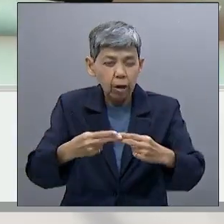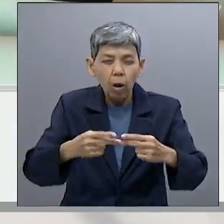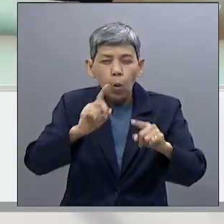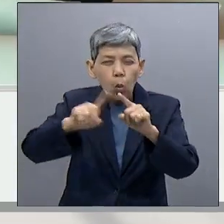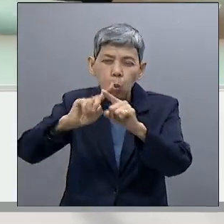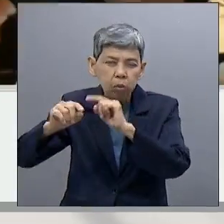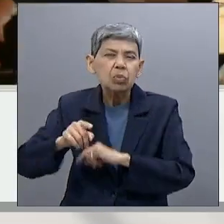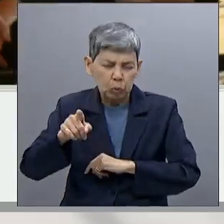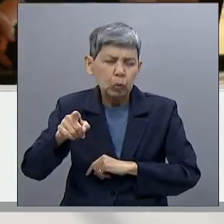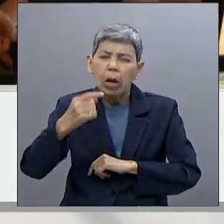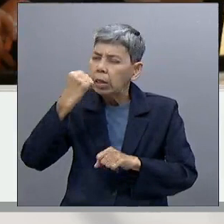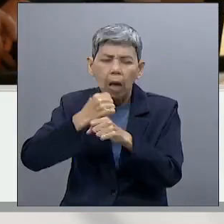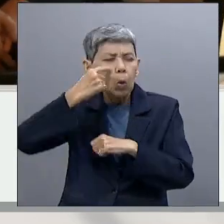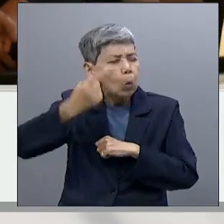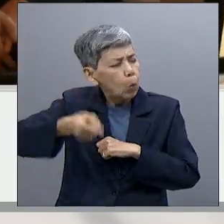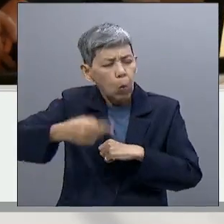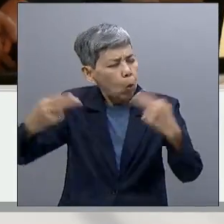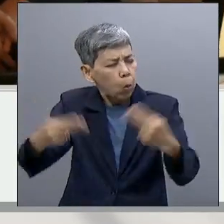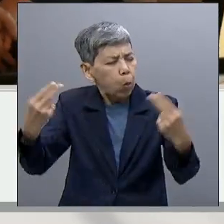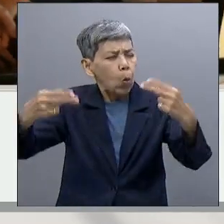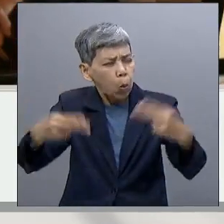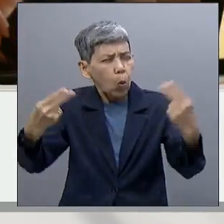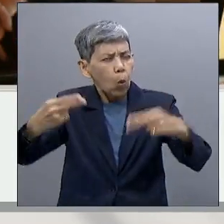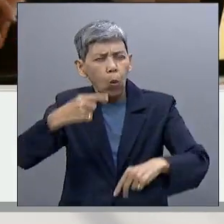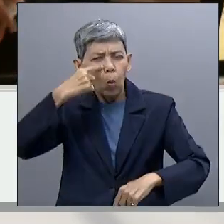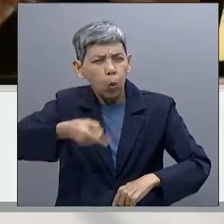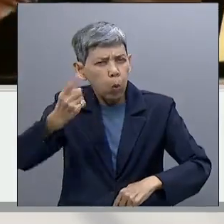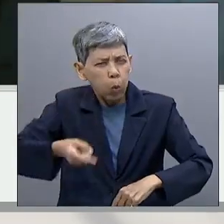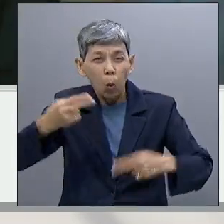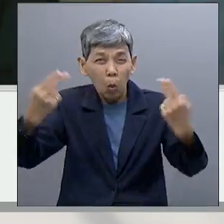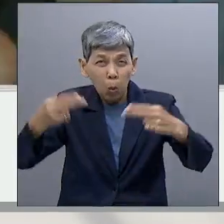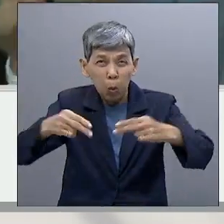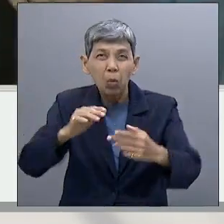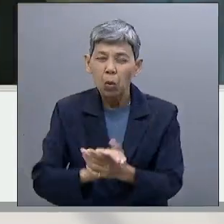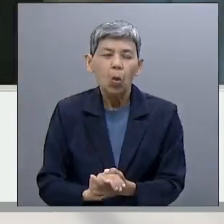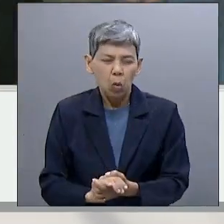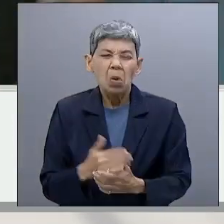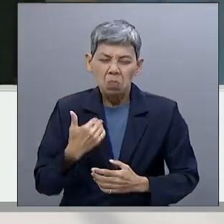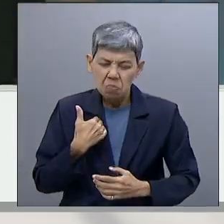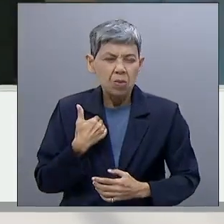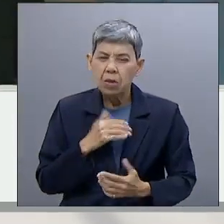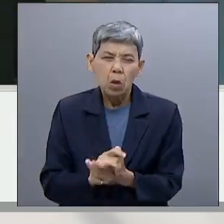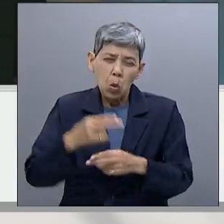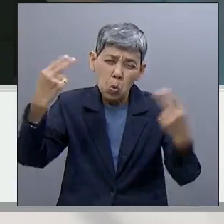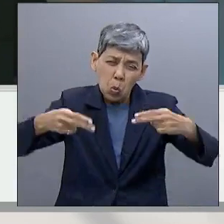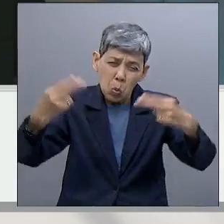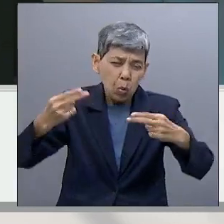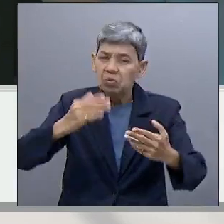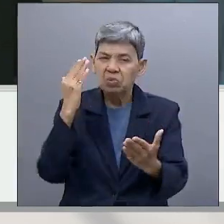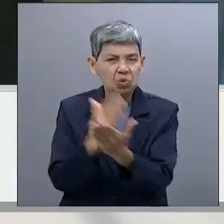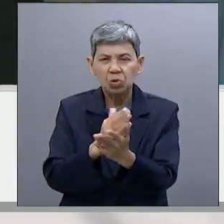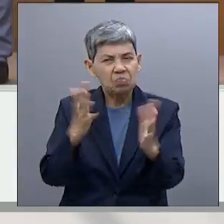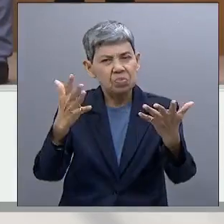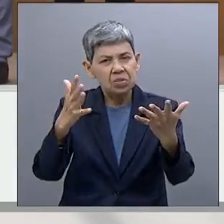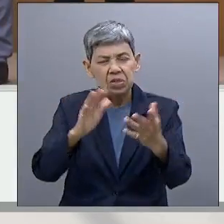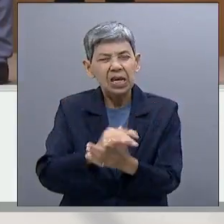ยังคงทำอย่างต่อเนื่องนะฮะแบบชนิดที่ว่าไม่มีโอกาสหยุดจึงไม่มีโอกาสที่จะ